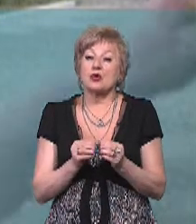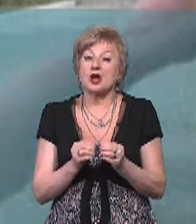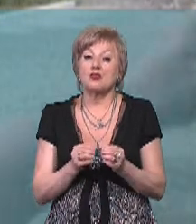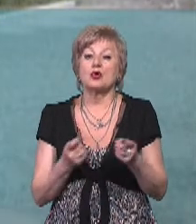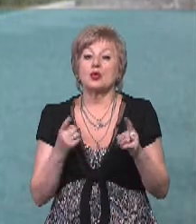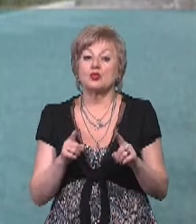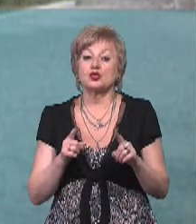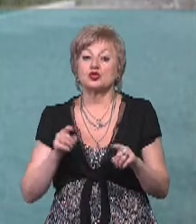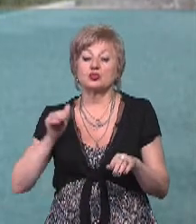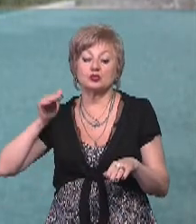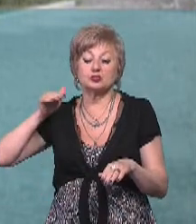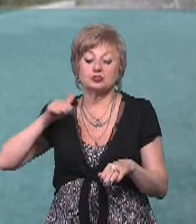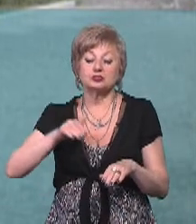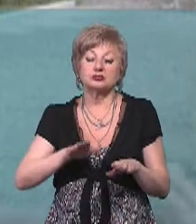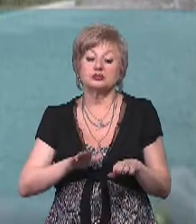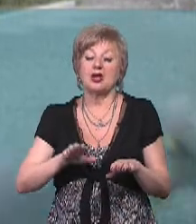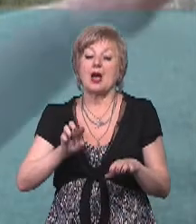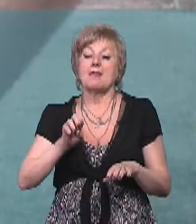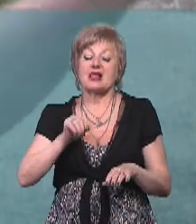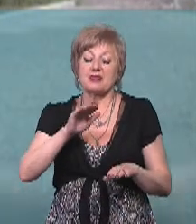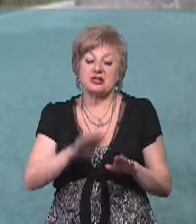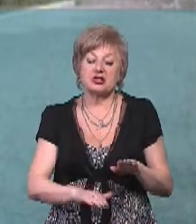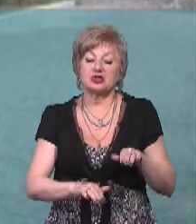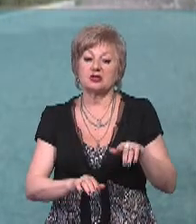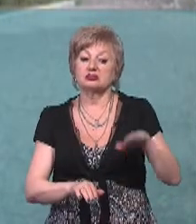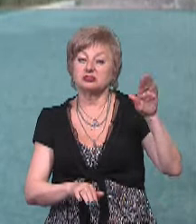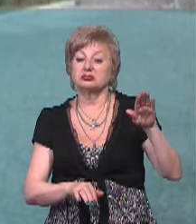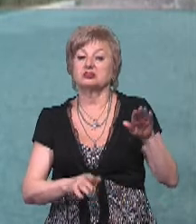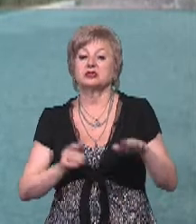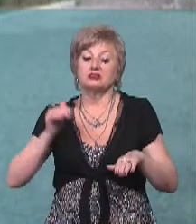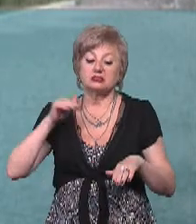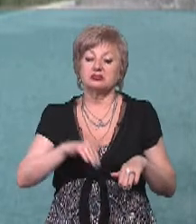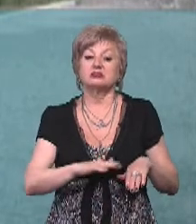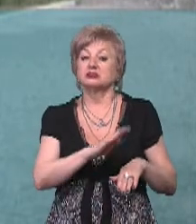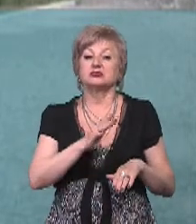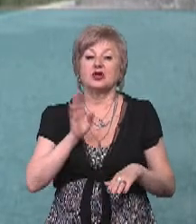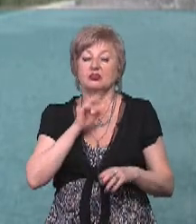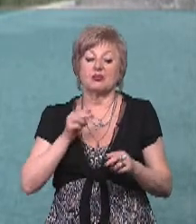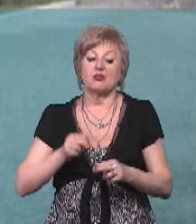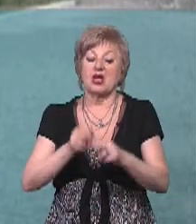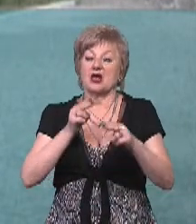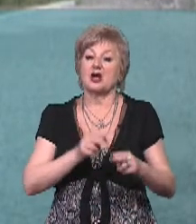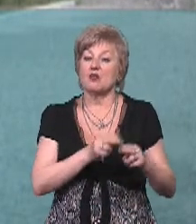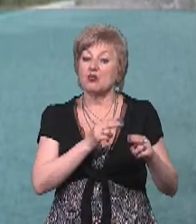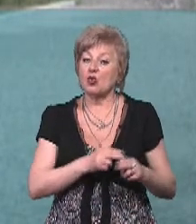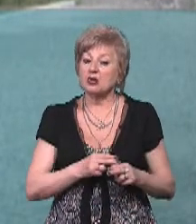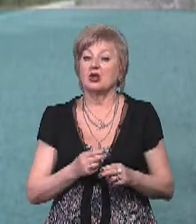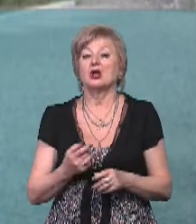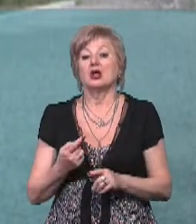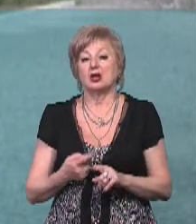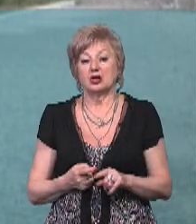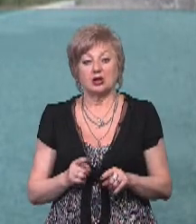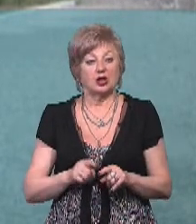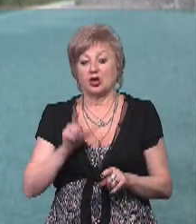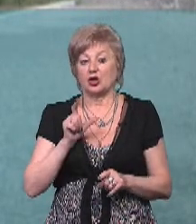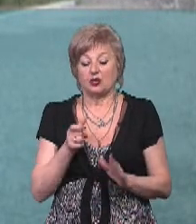єдине підняття територія, Балабина найнижче, Кушугум вище, Малокатеринівка ще вище. Тому йдуть перебої, і люди